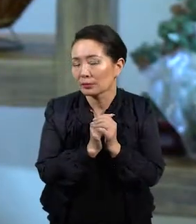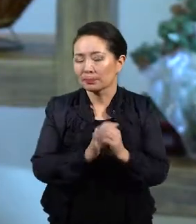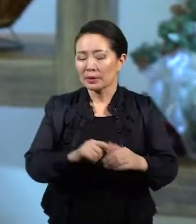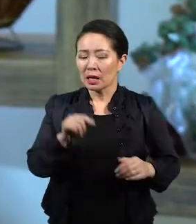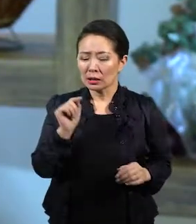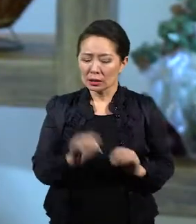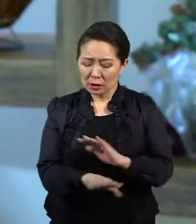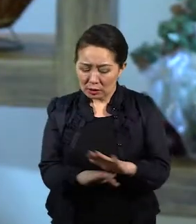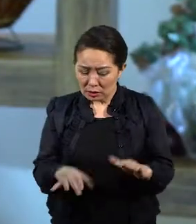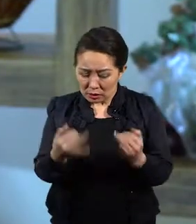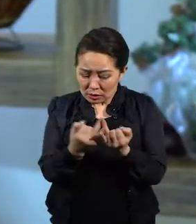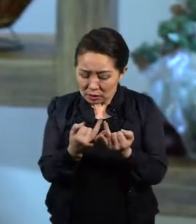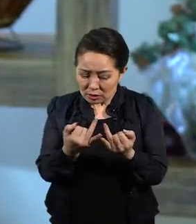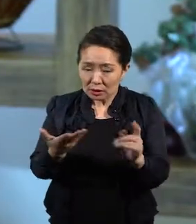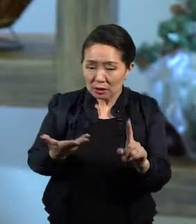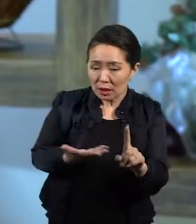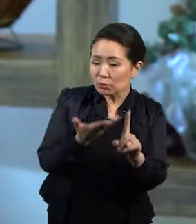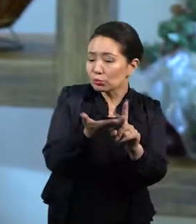хүүхдүүдэд